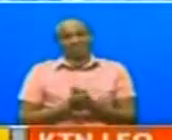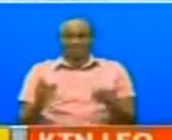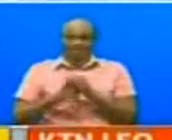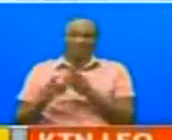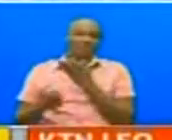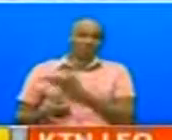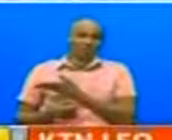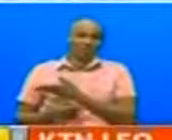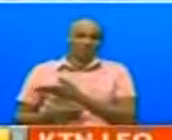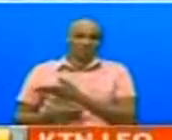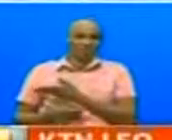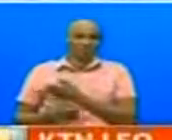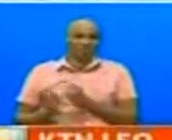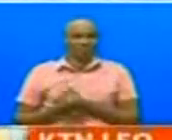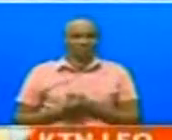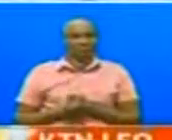huyu.